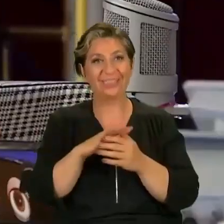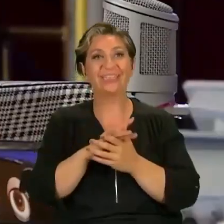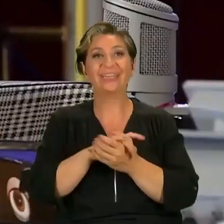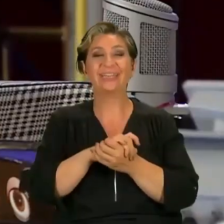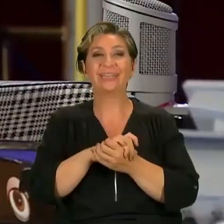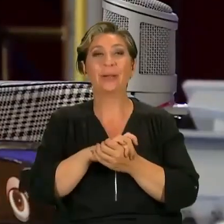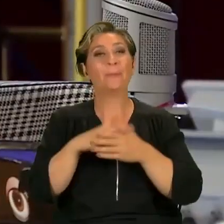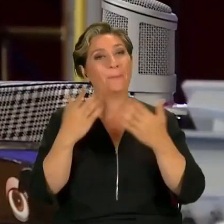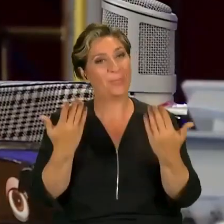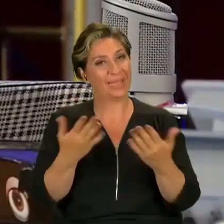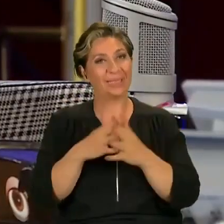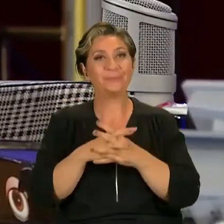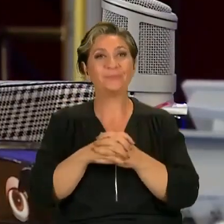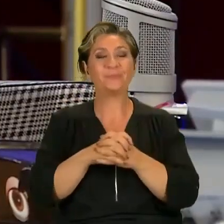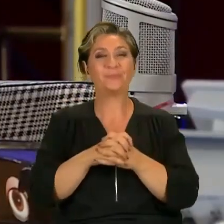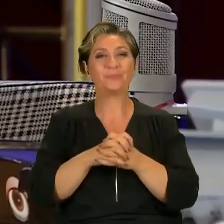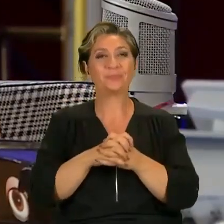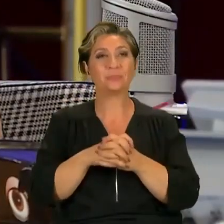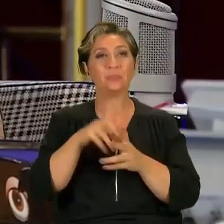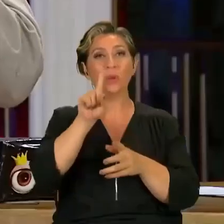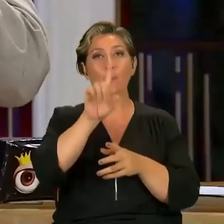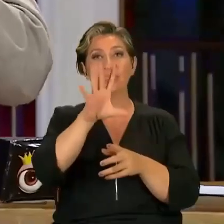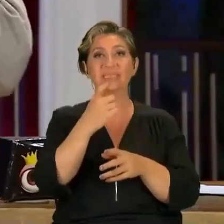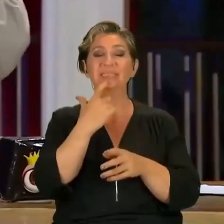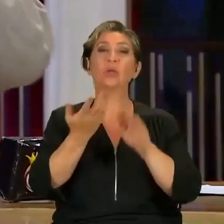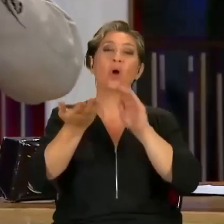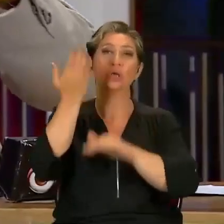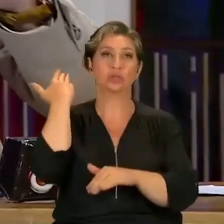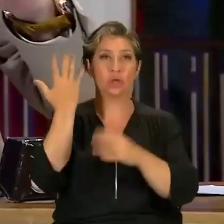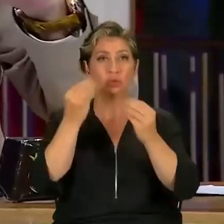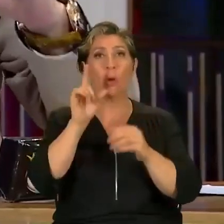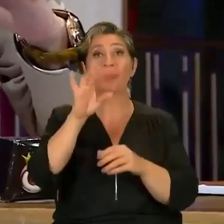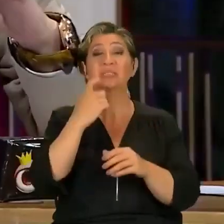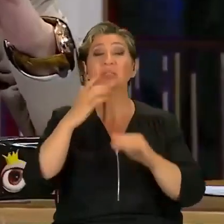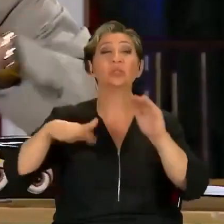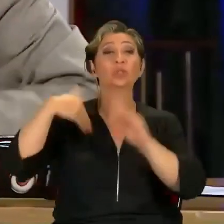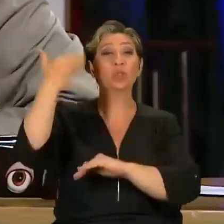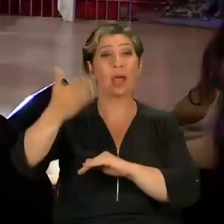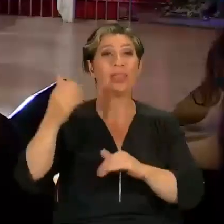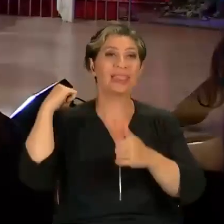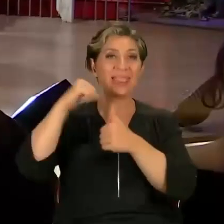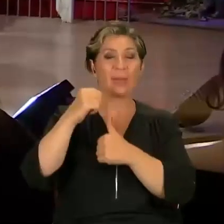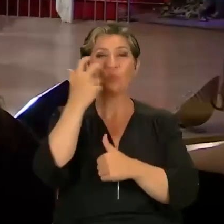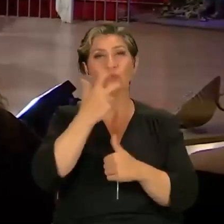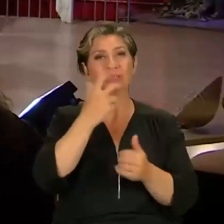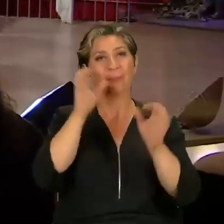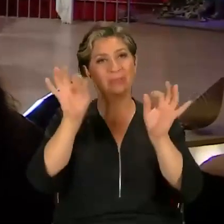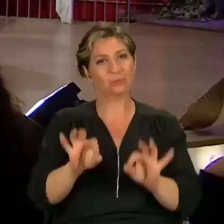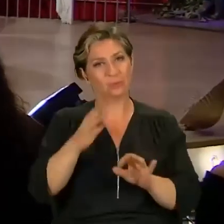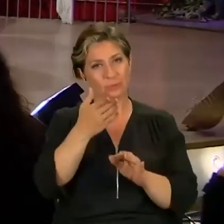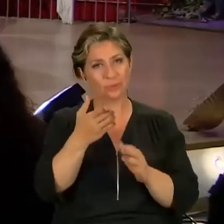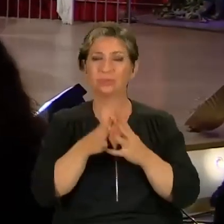Evet. Evet. Peki. Şimdi 15 yıl olmuş. 15 yıl sonra tekrar müziğe